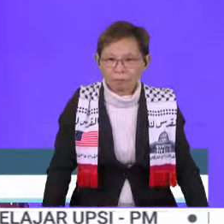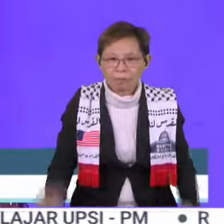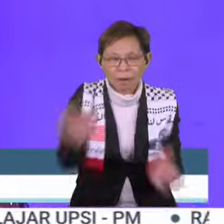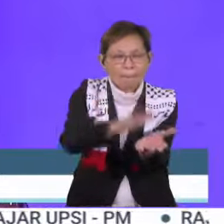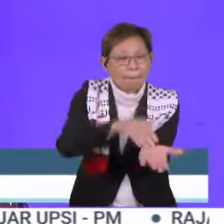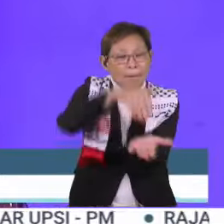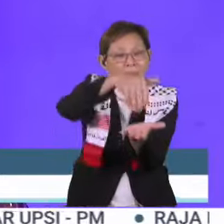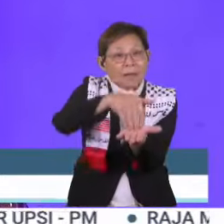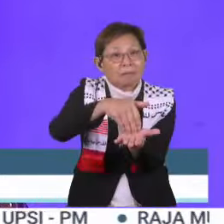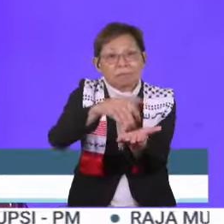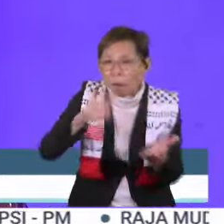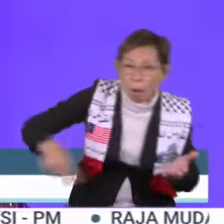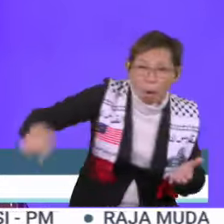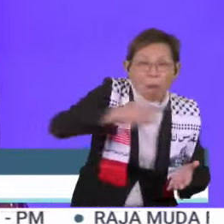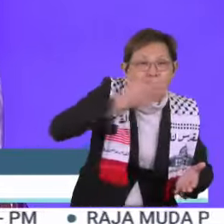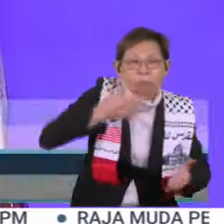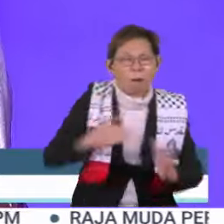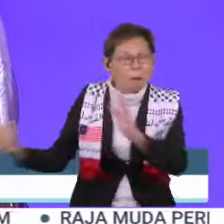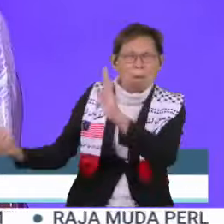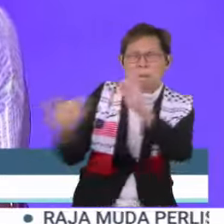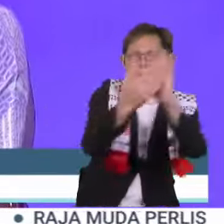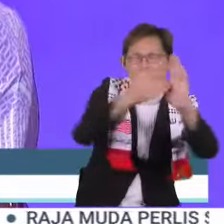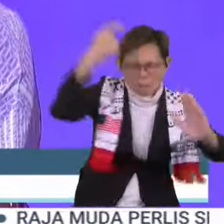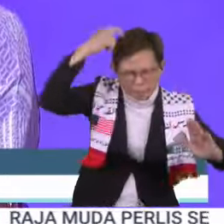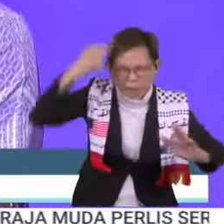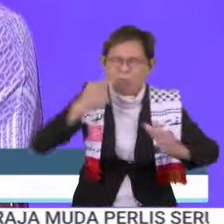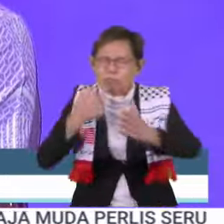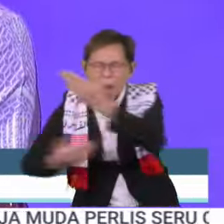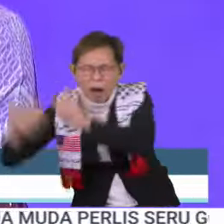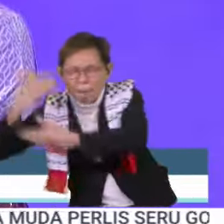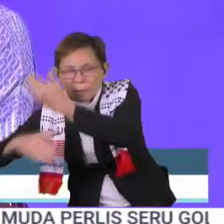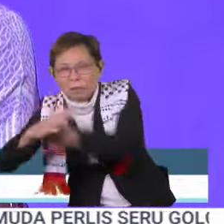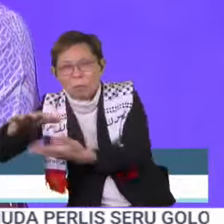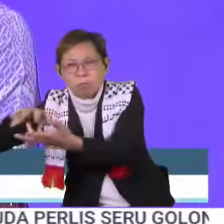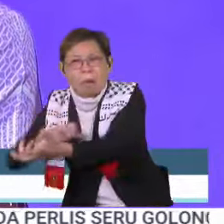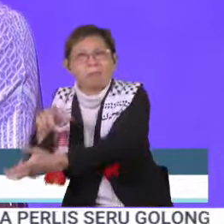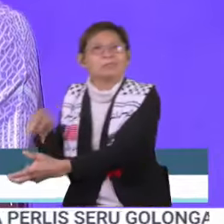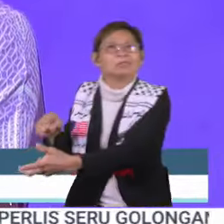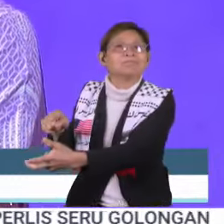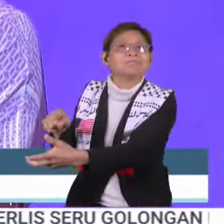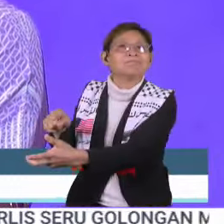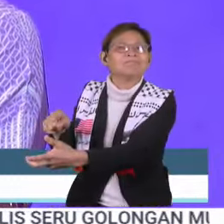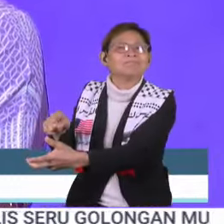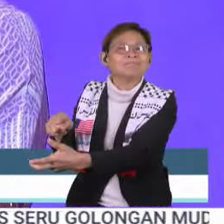Bangkit anak-anak muda menentang pemikiran lapuk dan merosakkan itu.